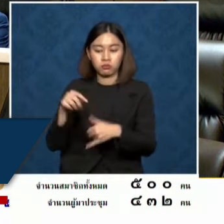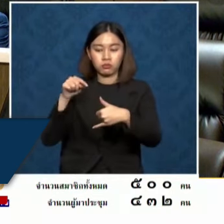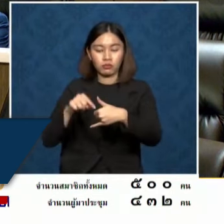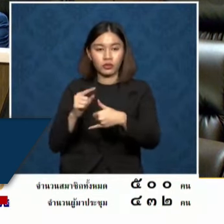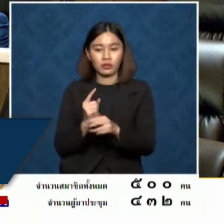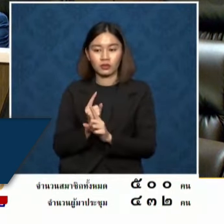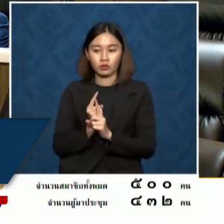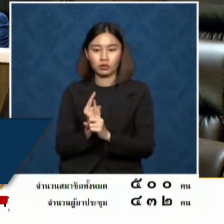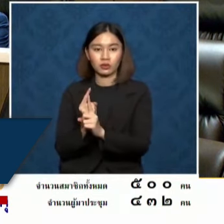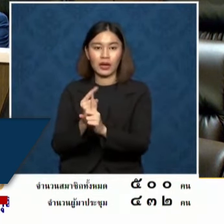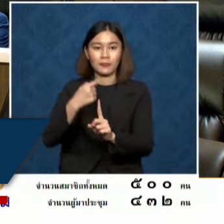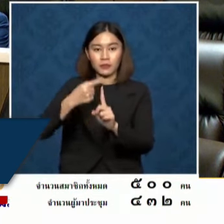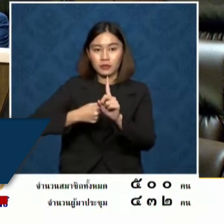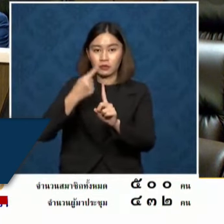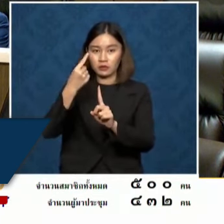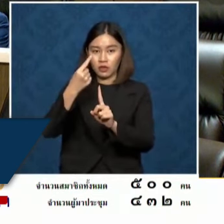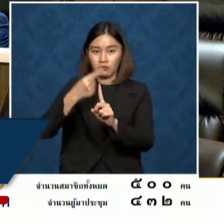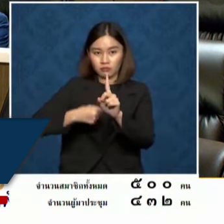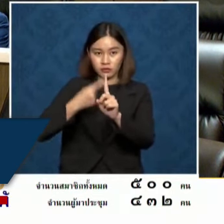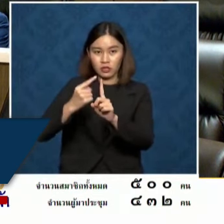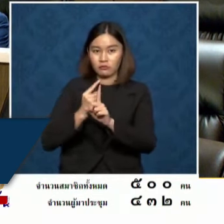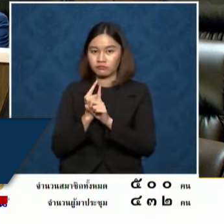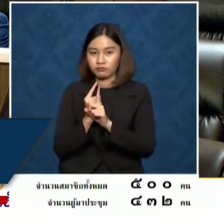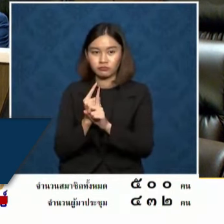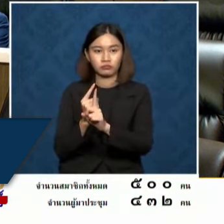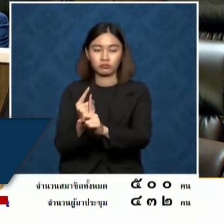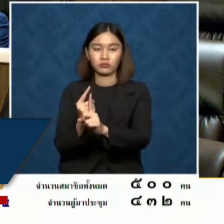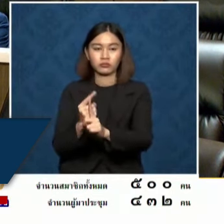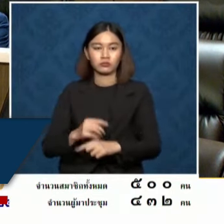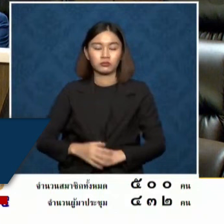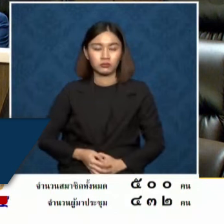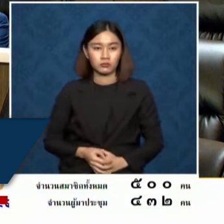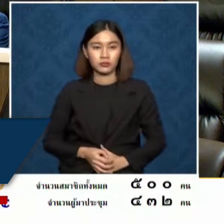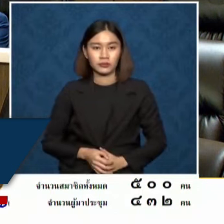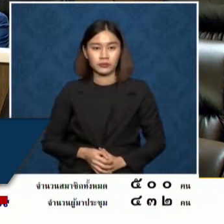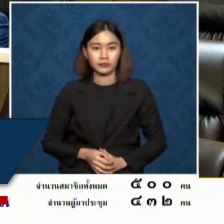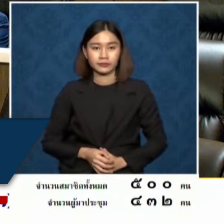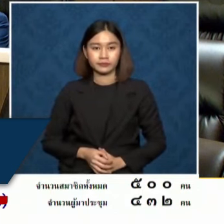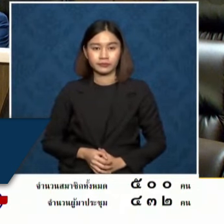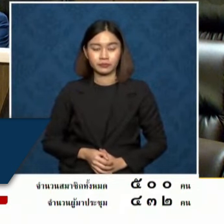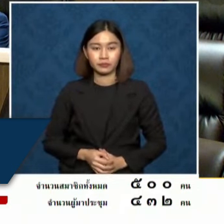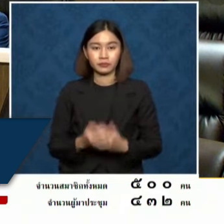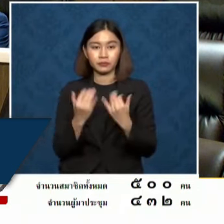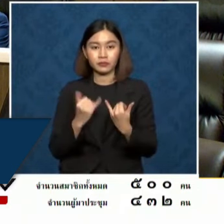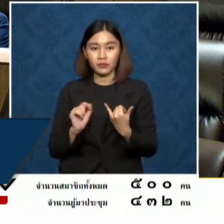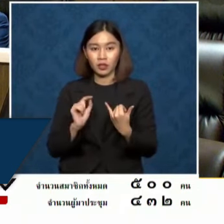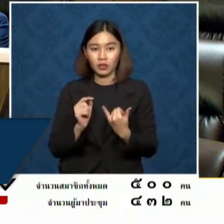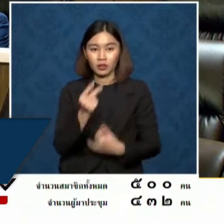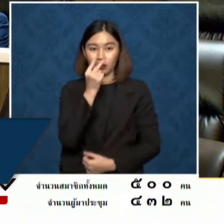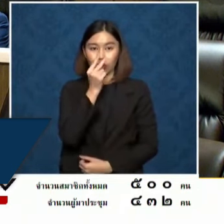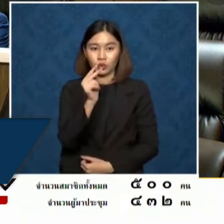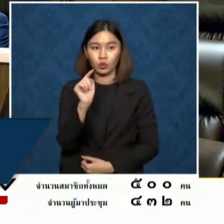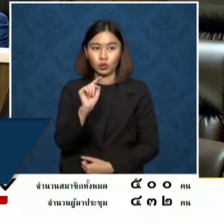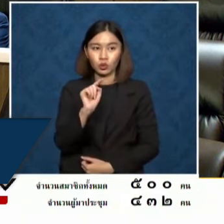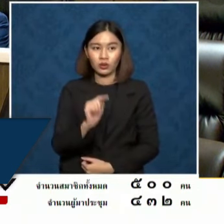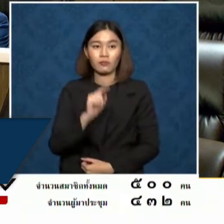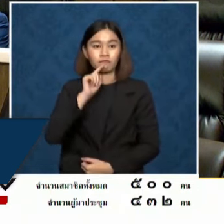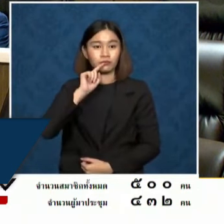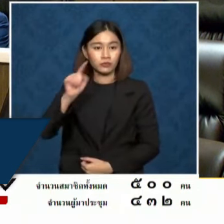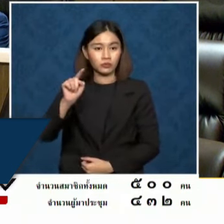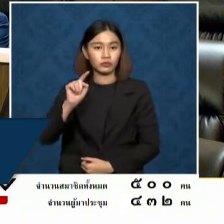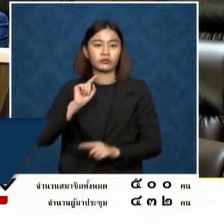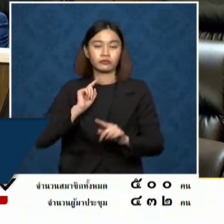ถูกตามอยู่เป็นเดือนเลยครับ 1เดือนเต็มๆเลยท่านประธานครับทีนี้พอเรามาดูในส่วนของข้อกล่าว